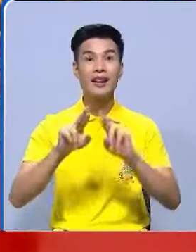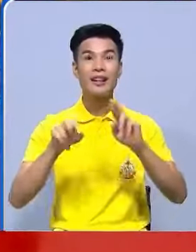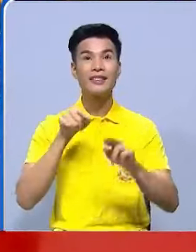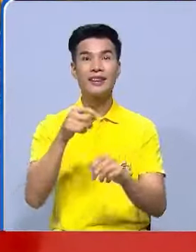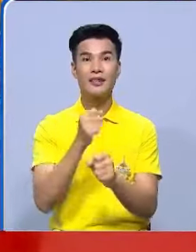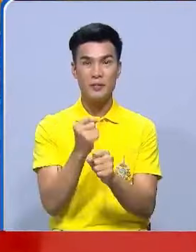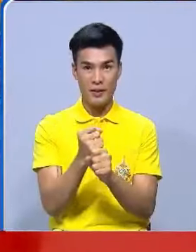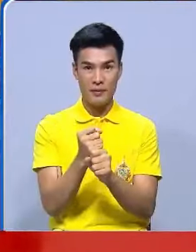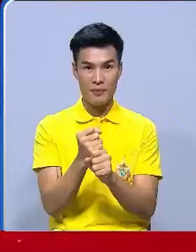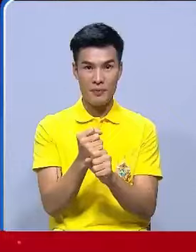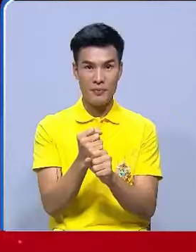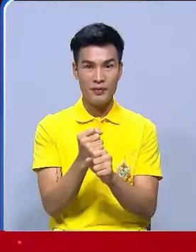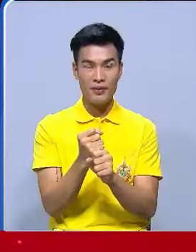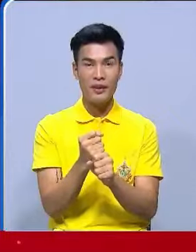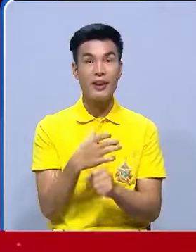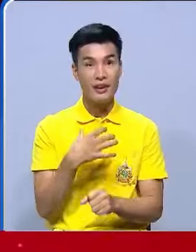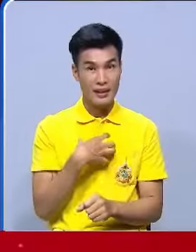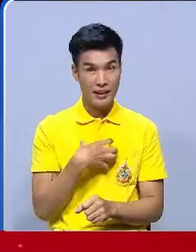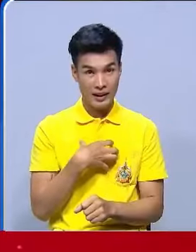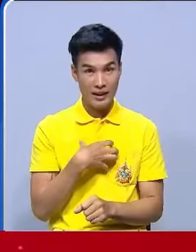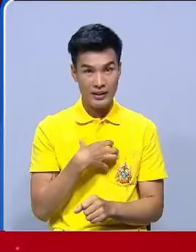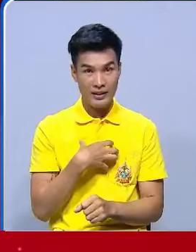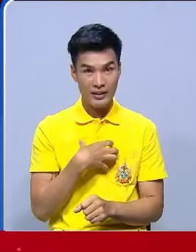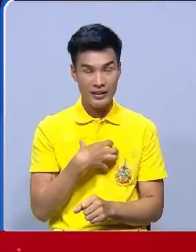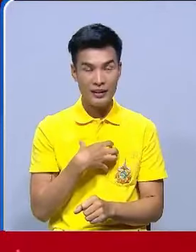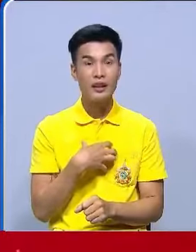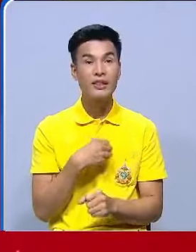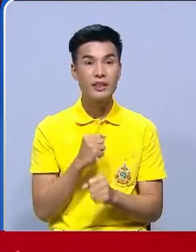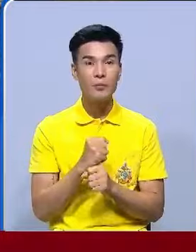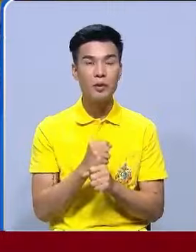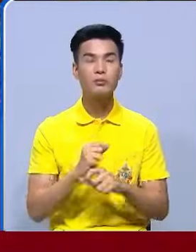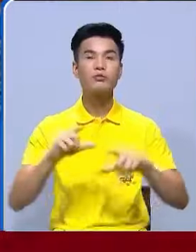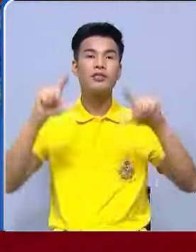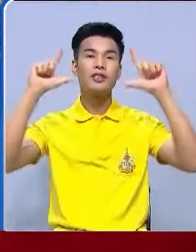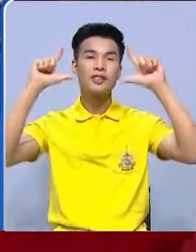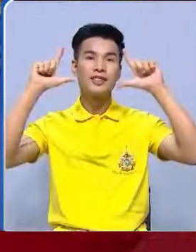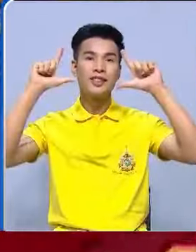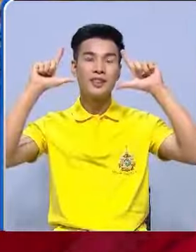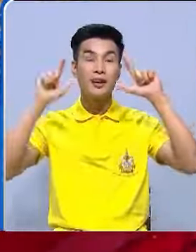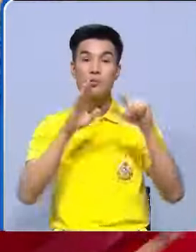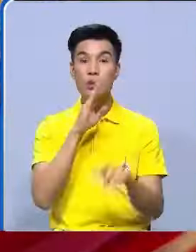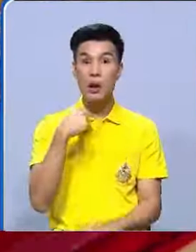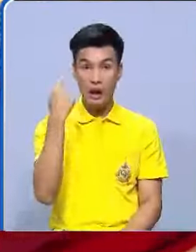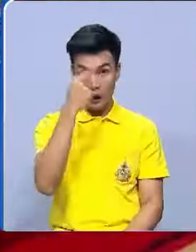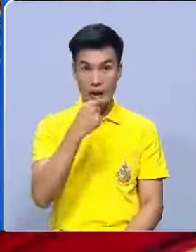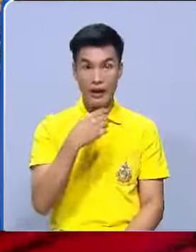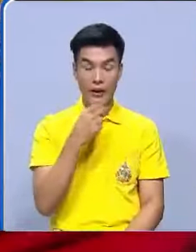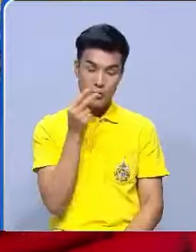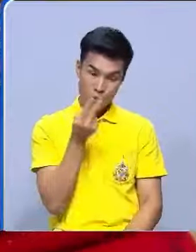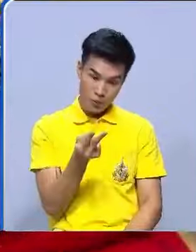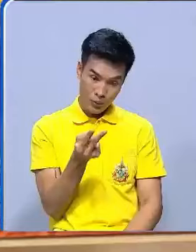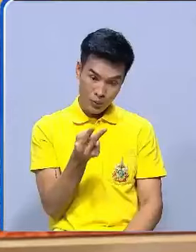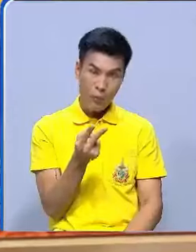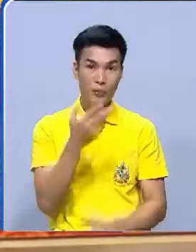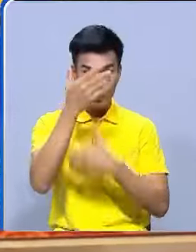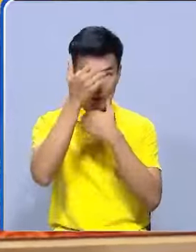าเนี่ยเพื่อจะเป็นเหมือนผลงานนะครับชิ้นโบแดงเลยถ้าคุณลูกค้าท่านไหนที่ชมข่าวอยู่นะครับสน